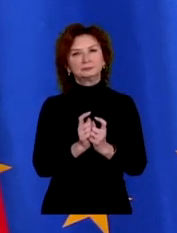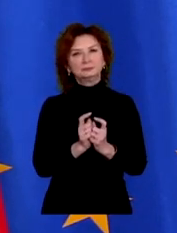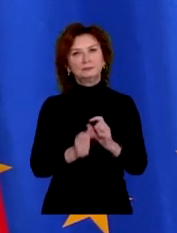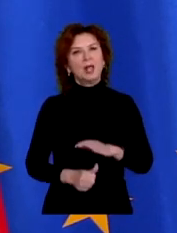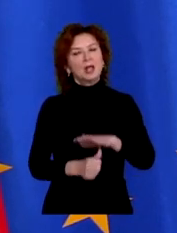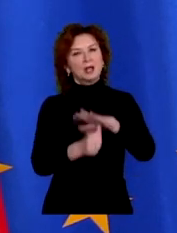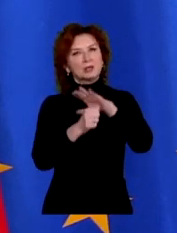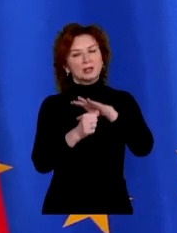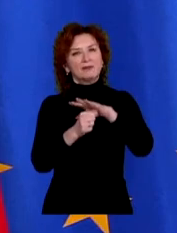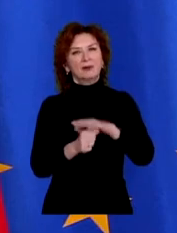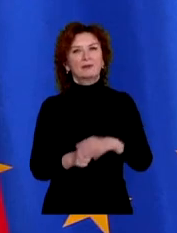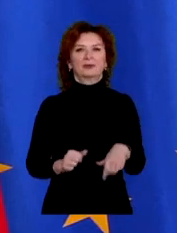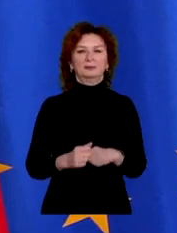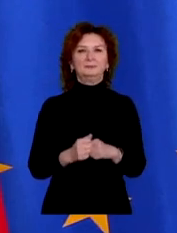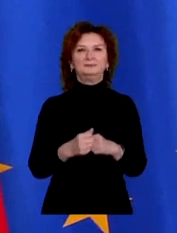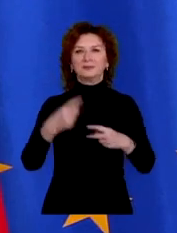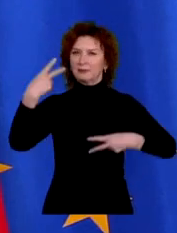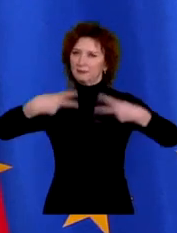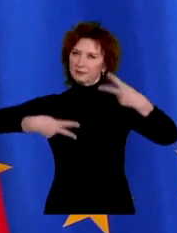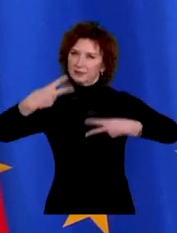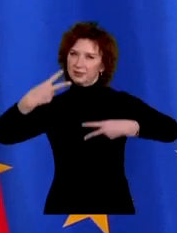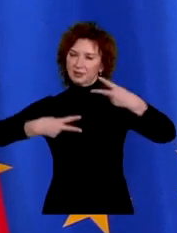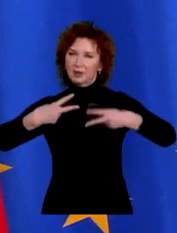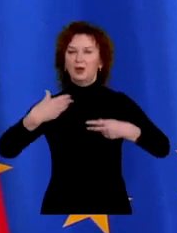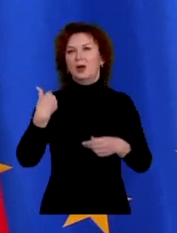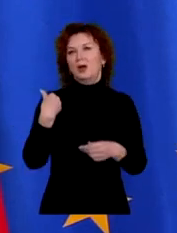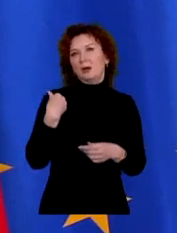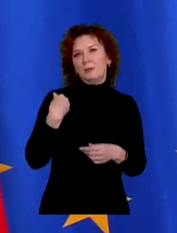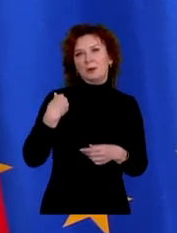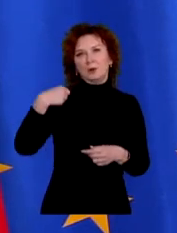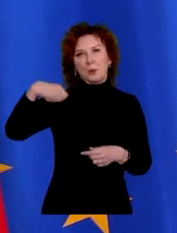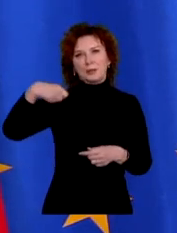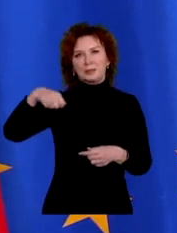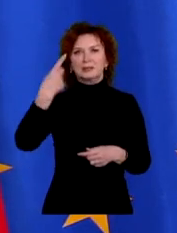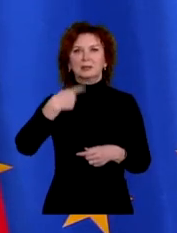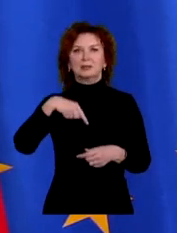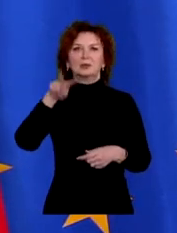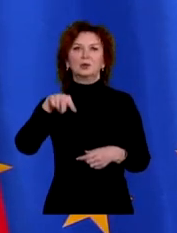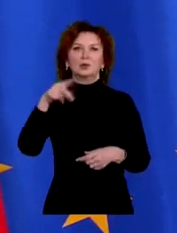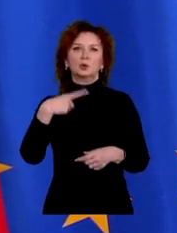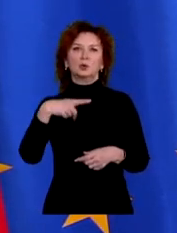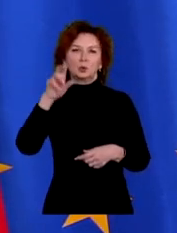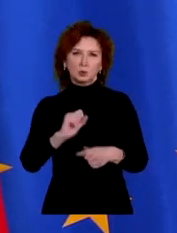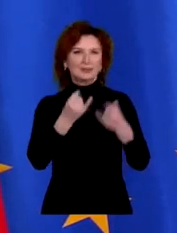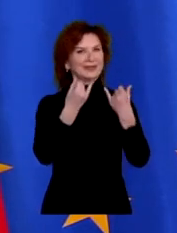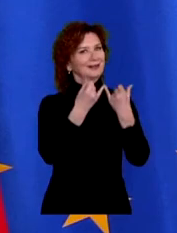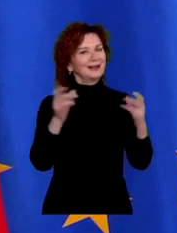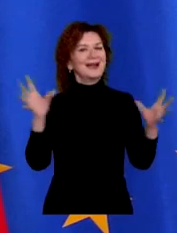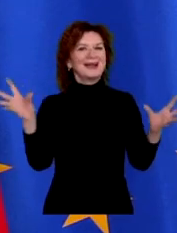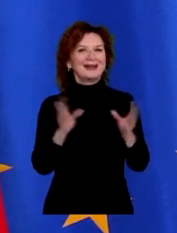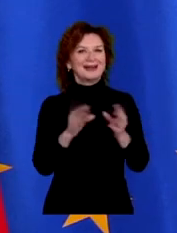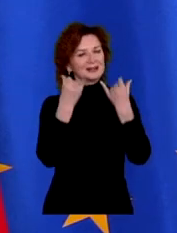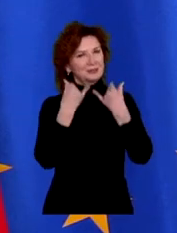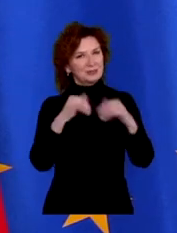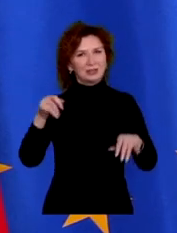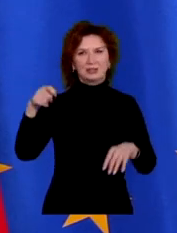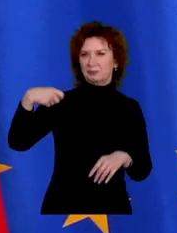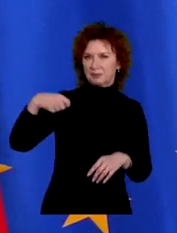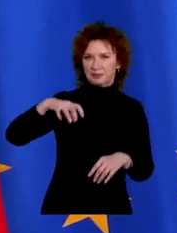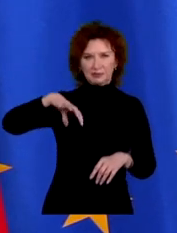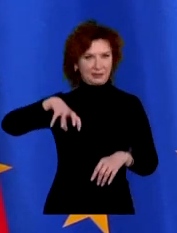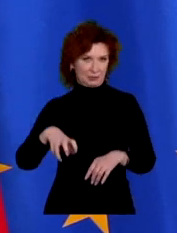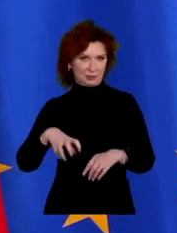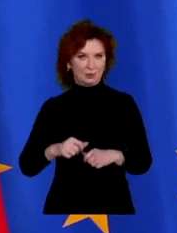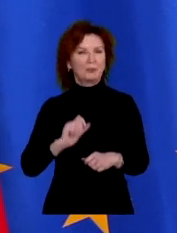Mierzei Helskiej prezydent Andrzej Duda spotykał się z prezydentami państw Grupy Wyszehradzkiej, a więc jutro jest to ukoronowanie,